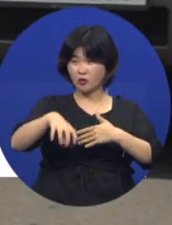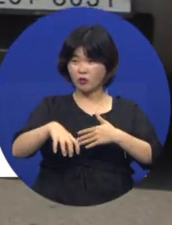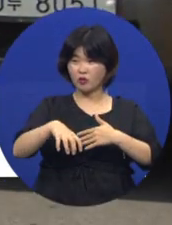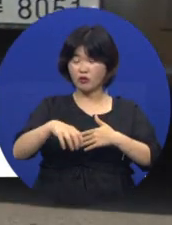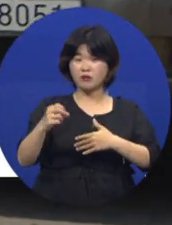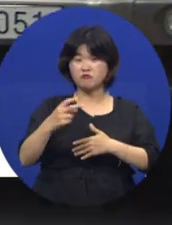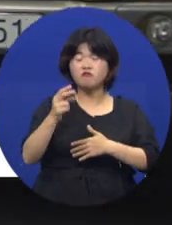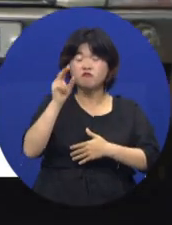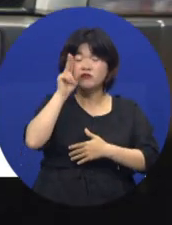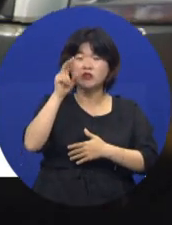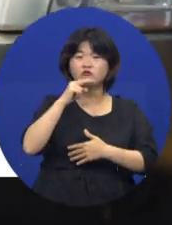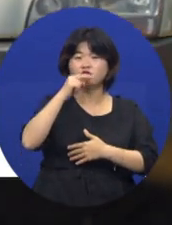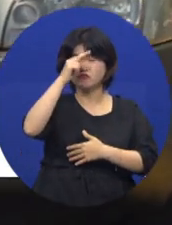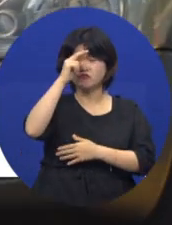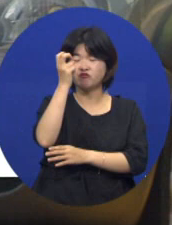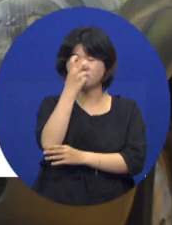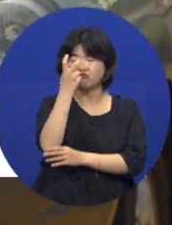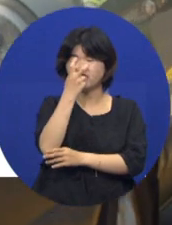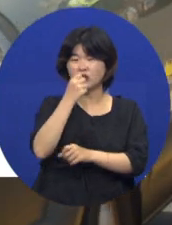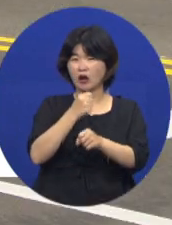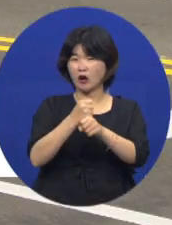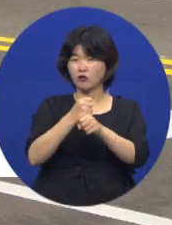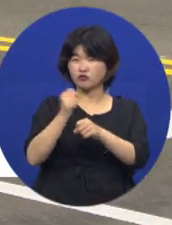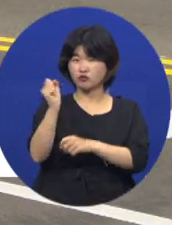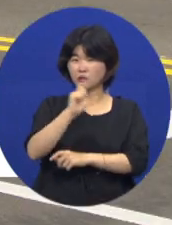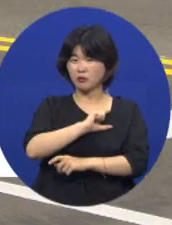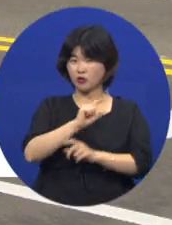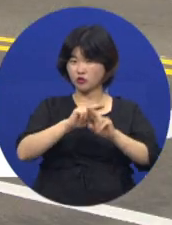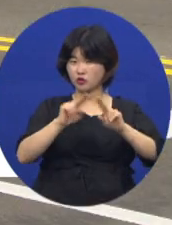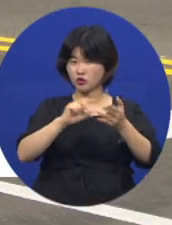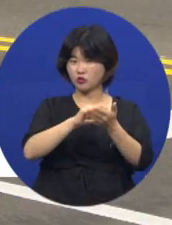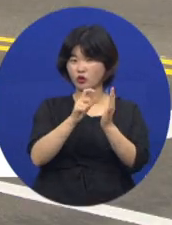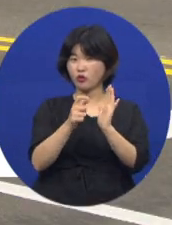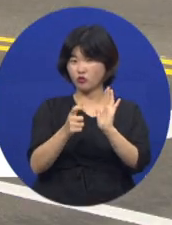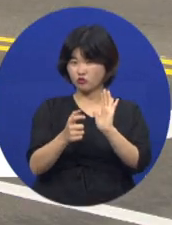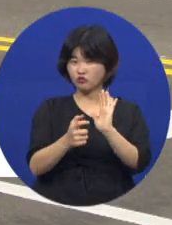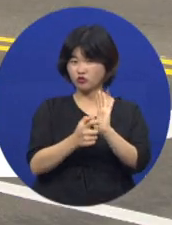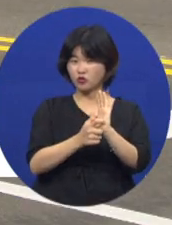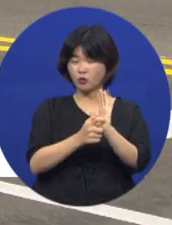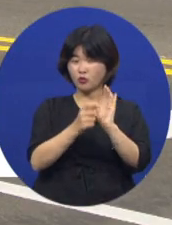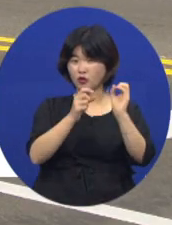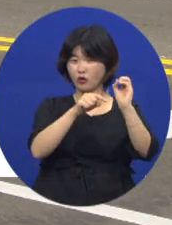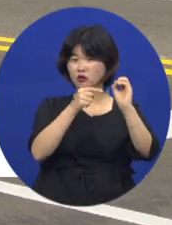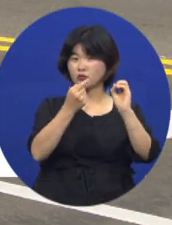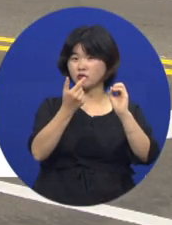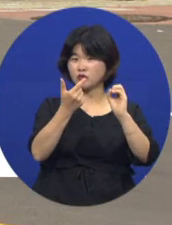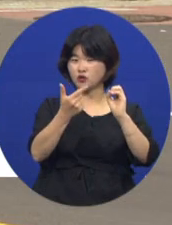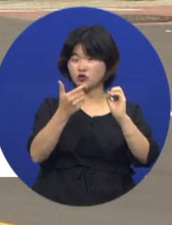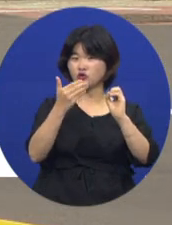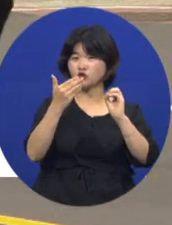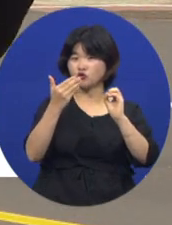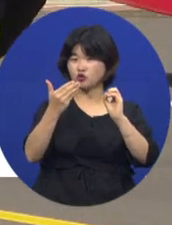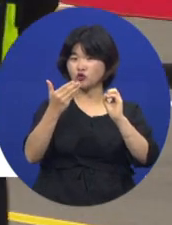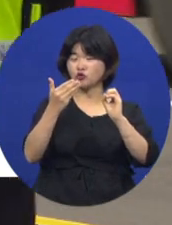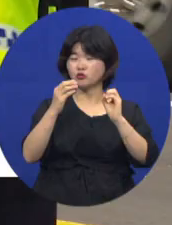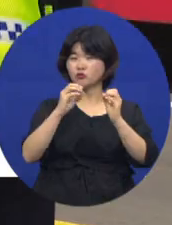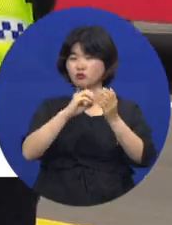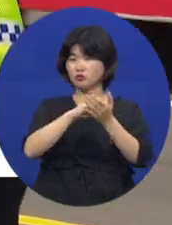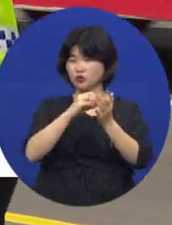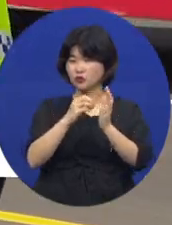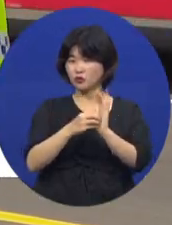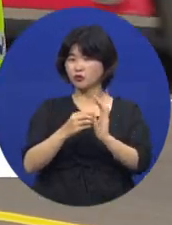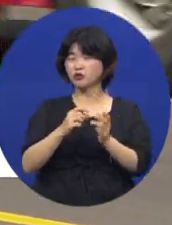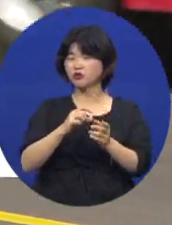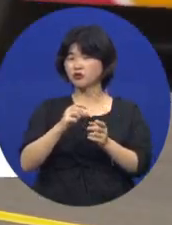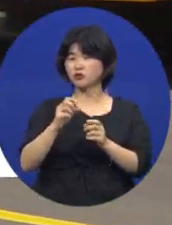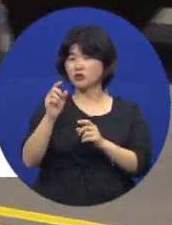불시에 음주 단속을 벌여 면허 정지에 해당하는 혈중알코올농도 0.06 9% 인 상태로 운전을